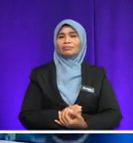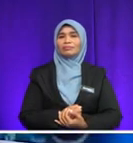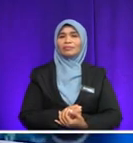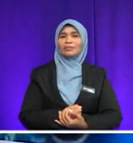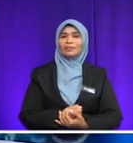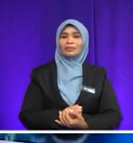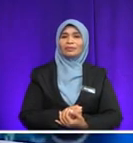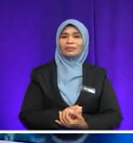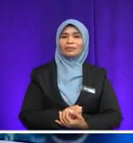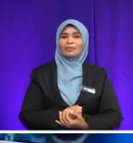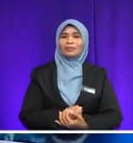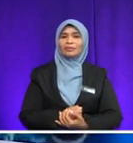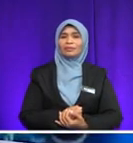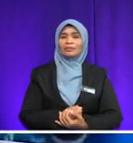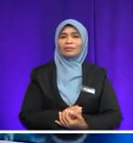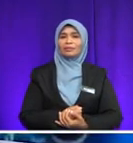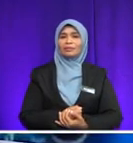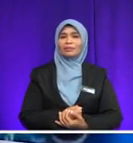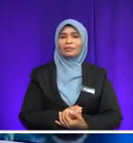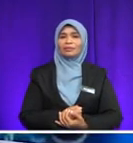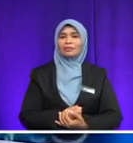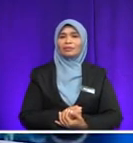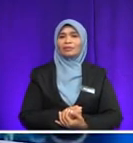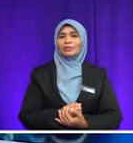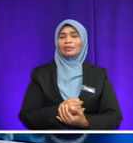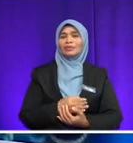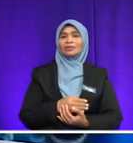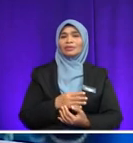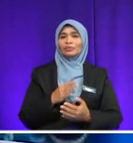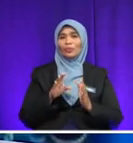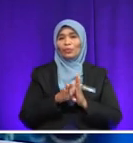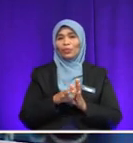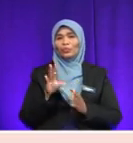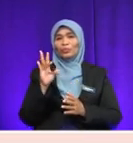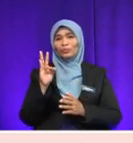dua is Indonesia 7 is Indonesia 7